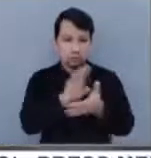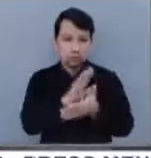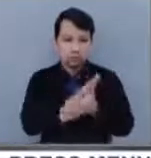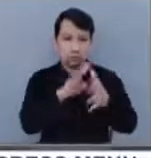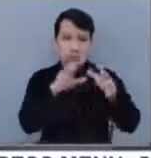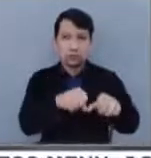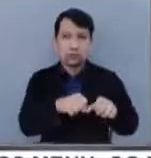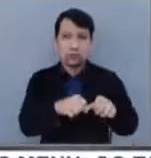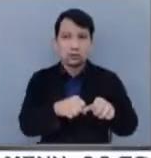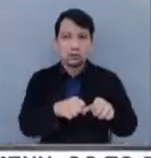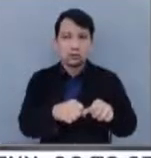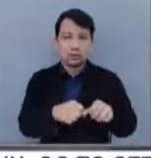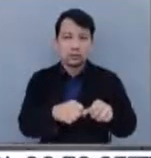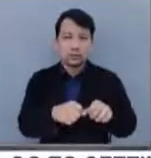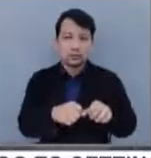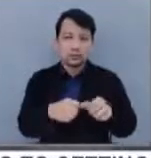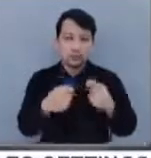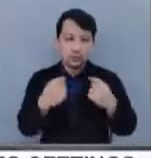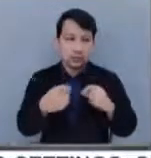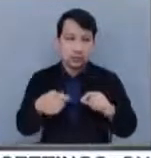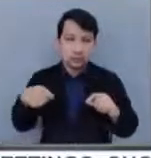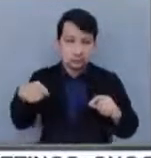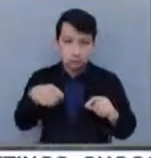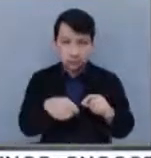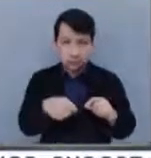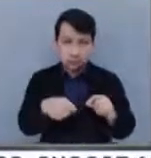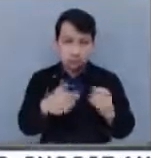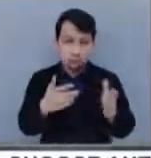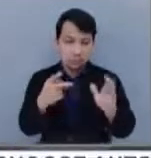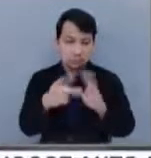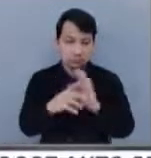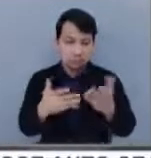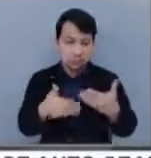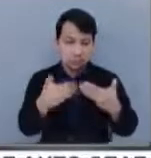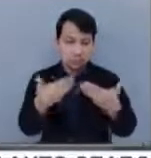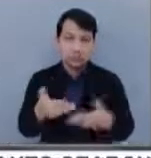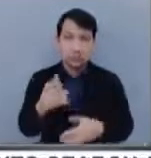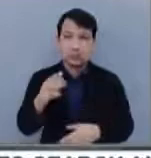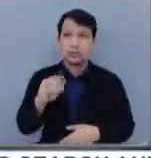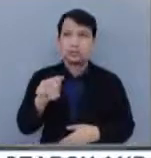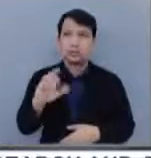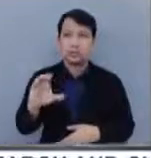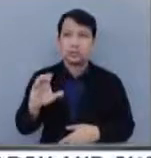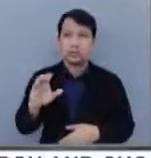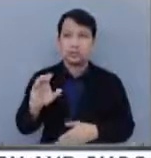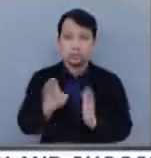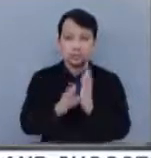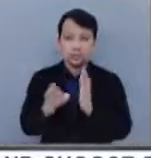attempted homicide. Ang warrant ay nilabas ng Metropolitan Trial Court Branch 108 ng Valenzuela City.